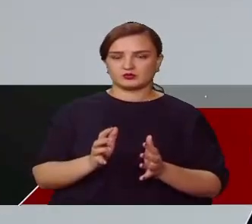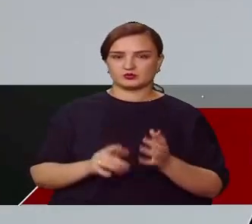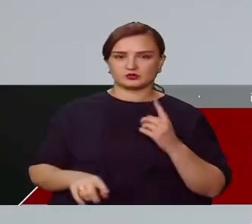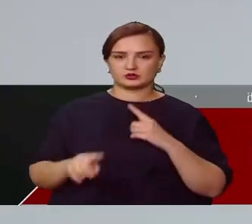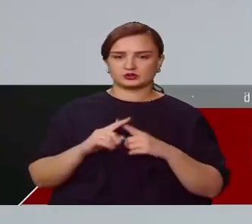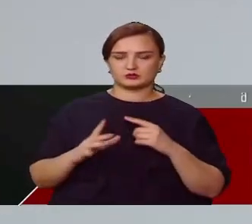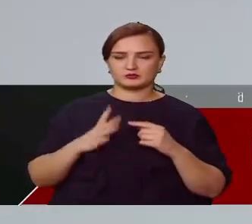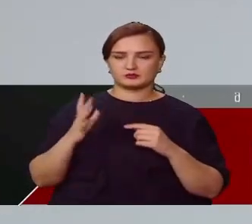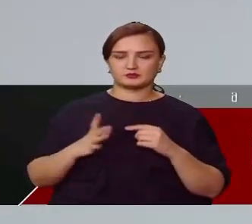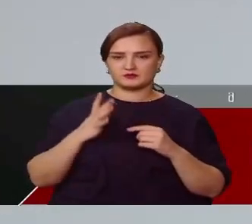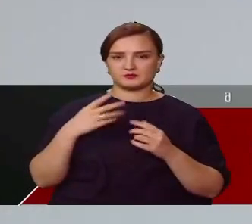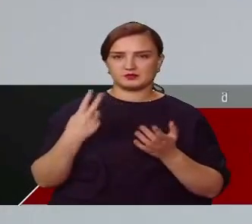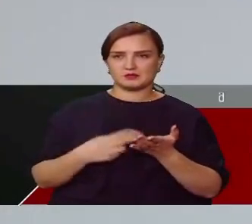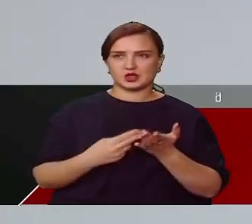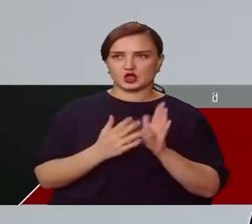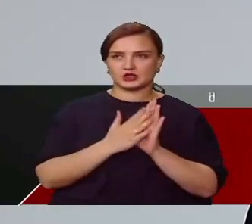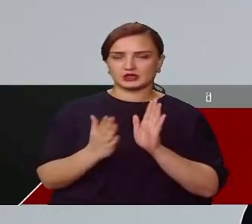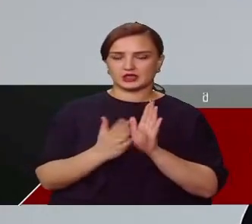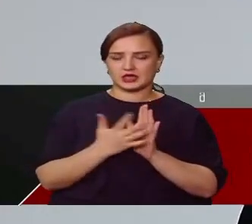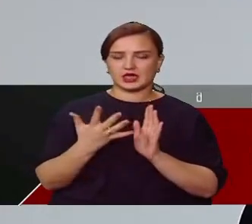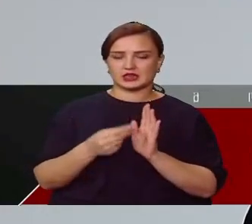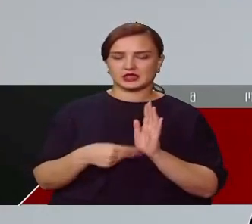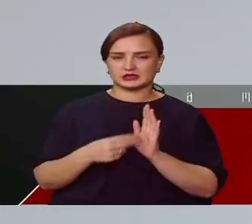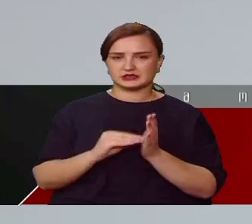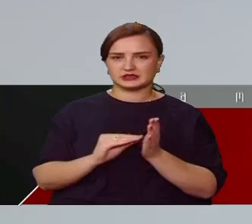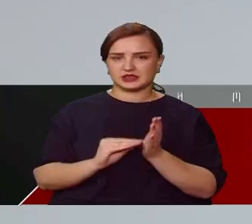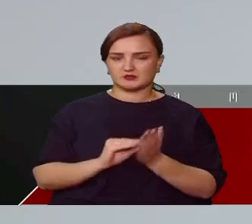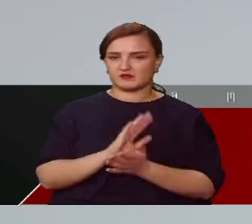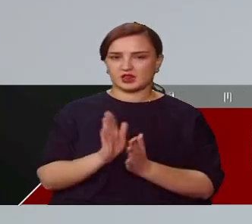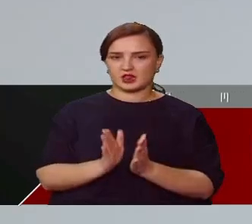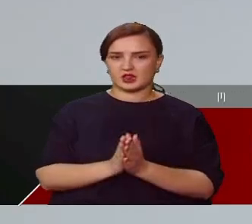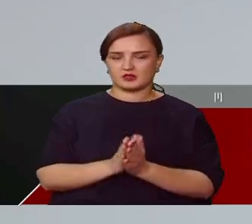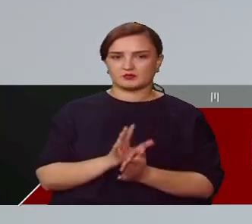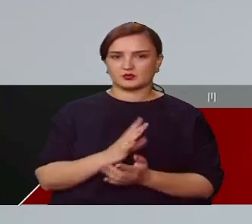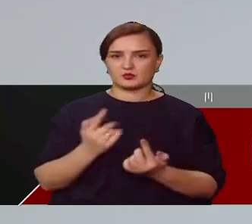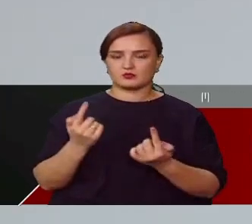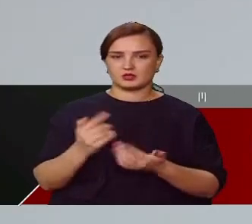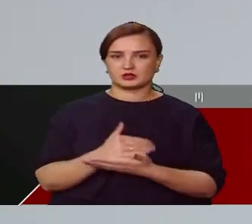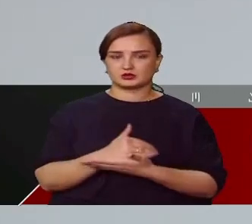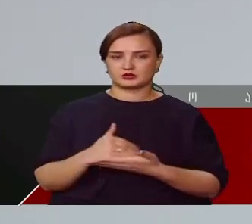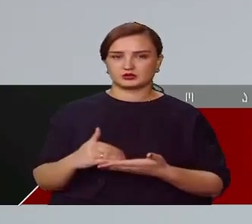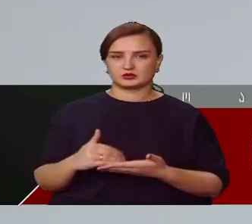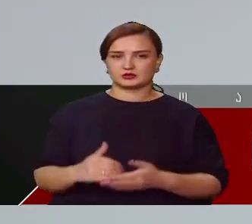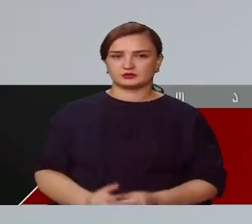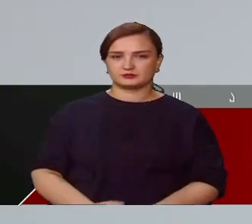დავლილი ბიბლიოთეკები, რაღაცები, ხელნაწერები, ყველაფერი, ეს არის უმაღლეს დონეზე